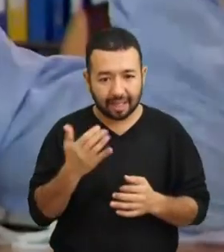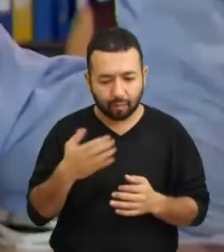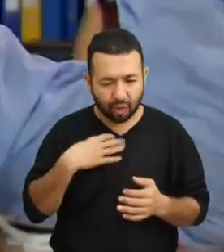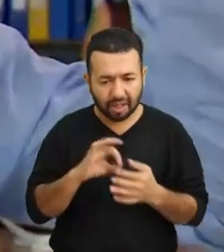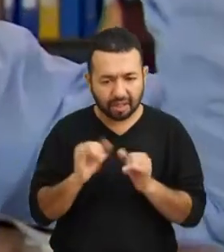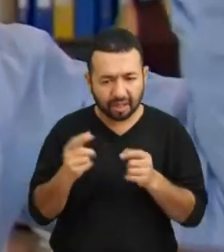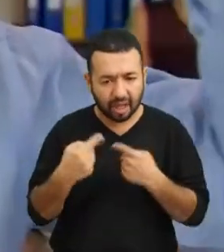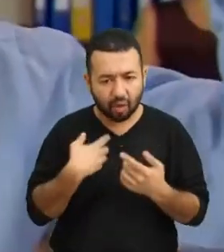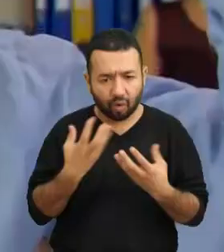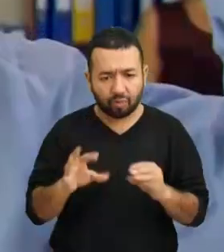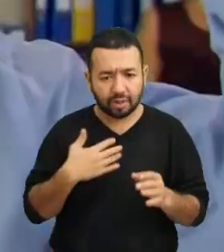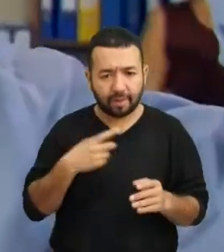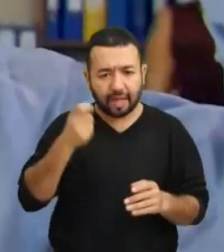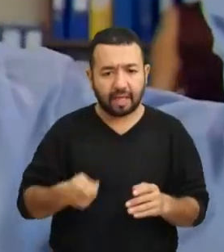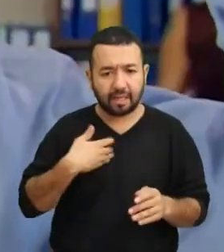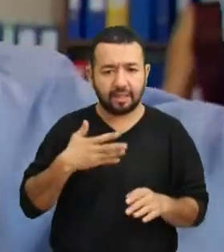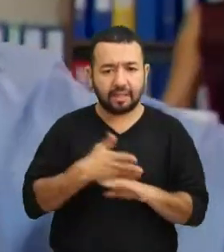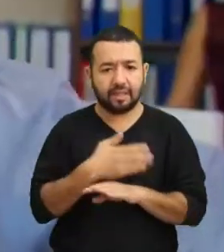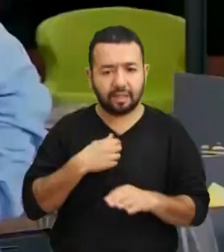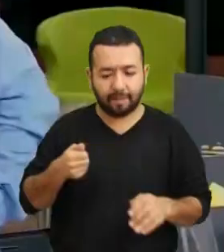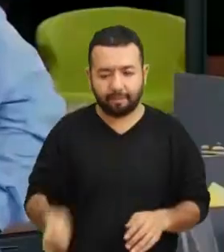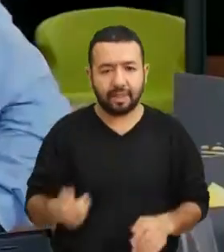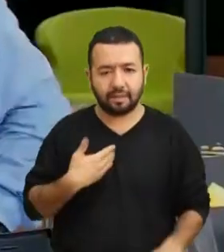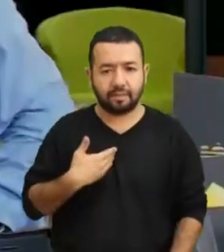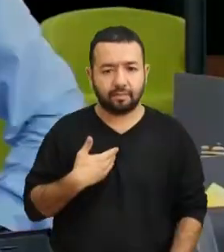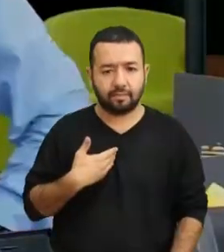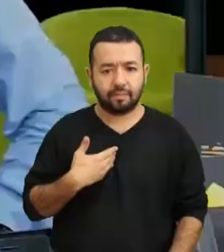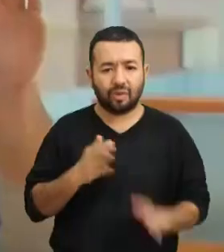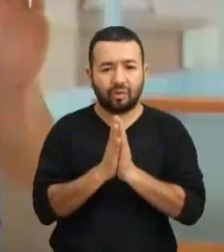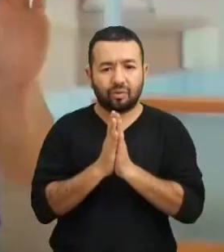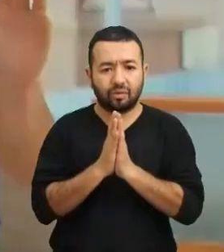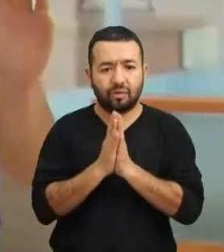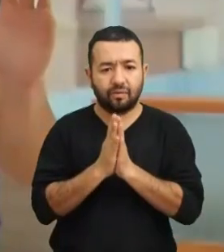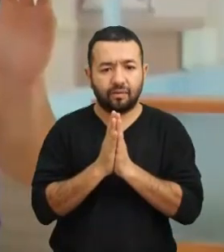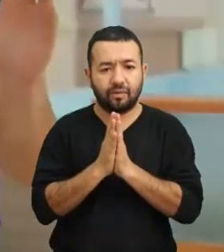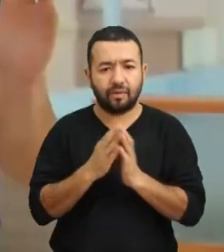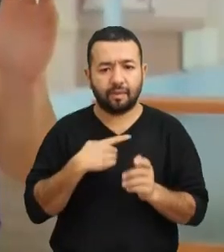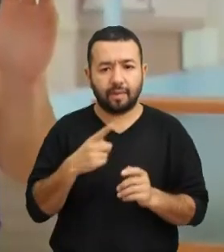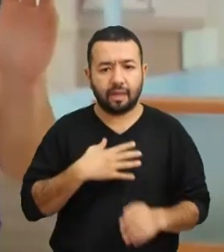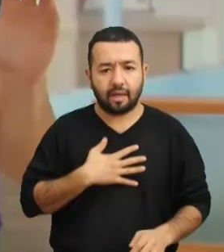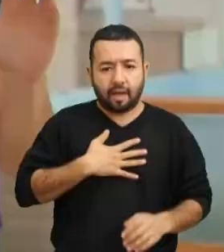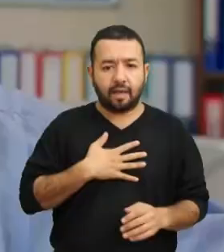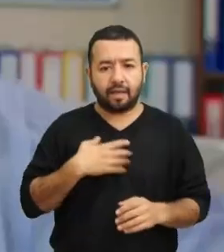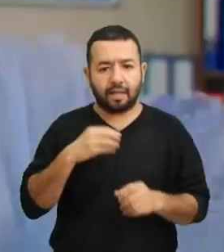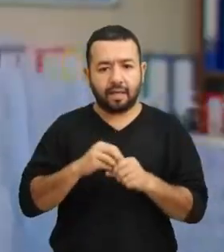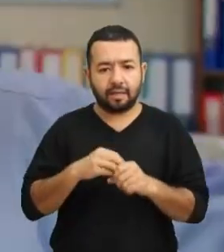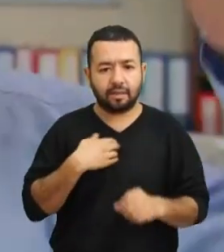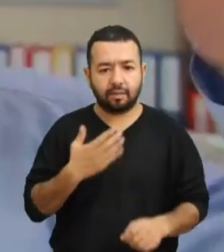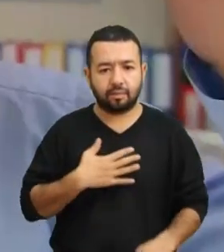Böyle şaka mı olur arkadaşım ya? Ben de gerçekten bir soygun var diye alarma bastım. Çok özür dilerim, affedersiniz. Sadece hıçkırığınızı geçirmeye